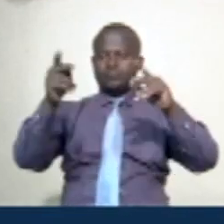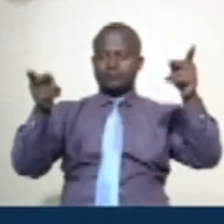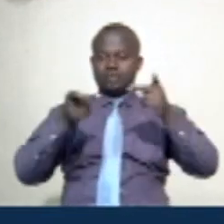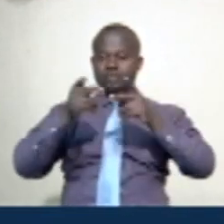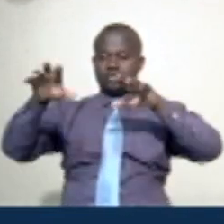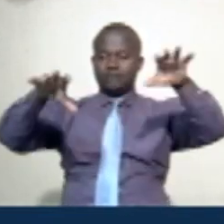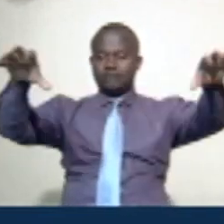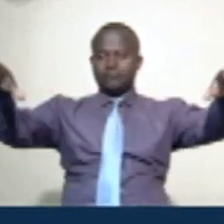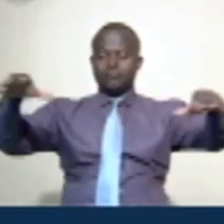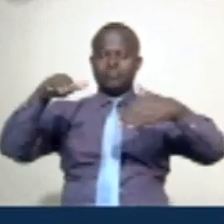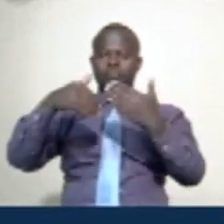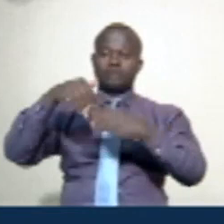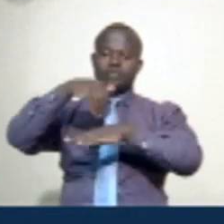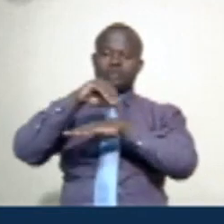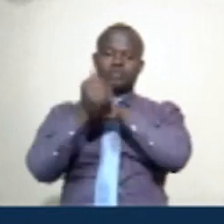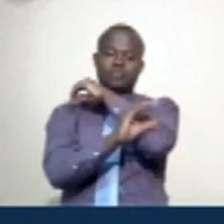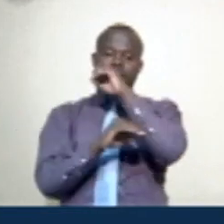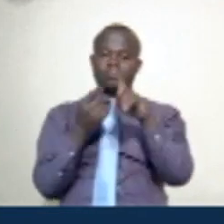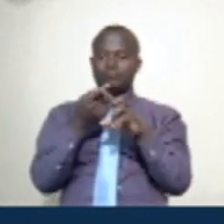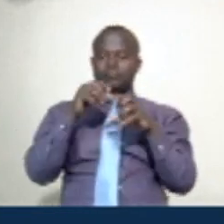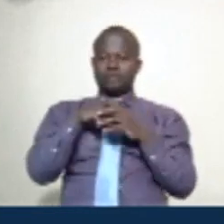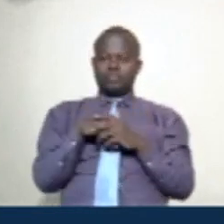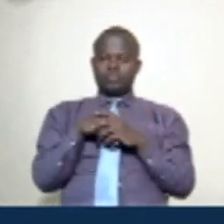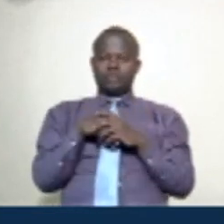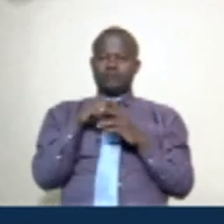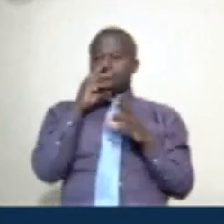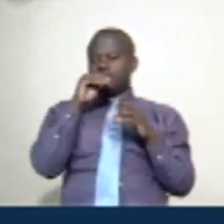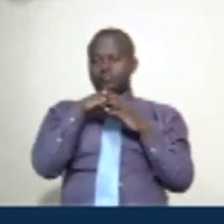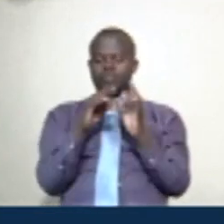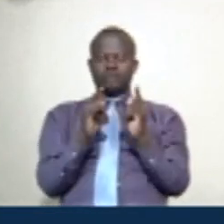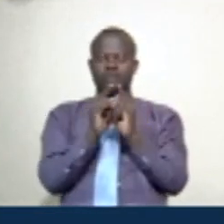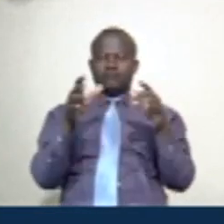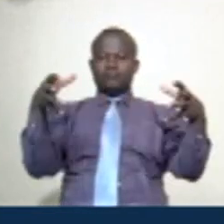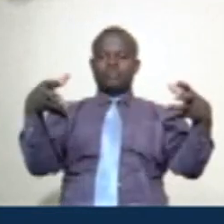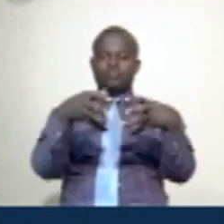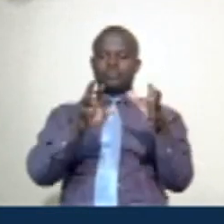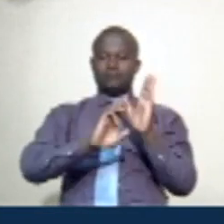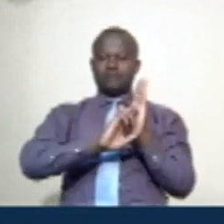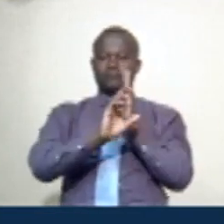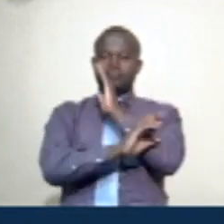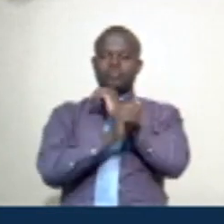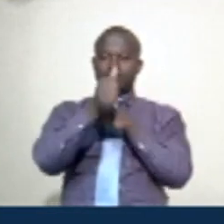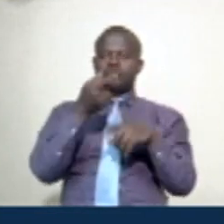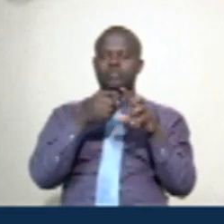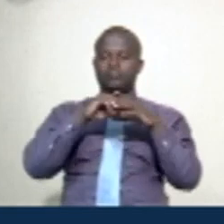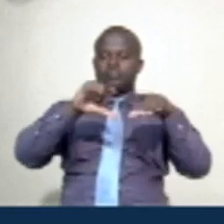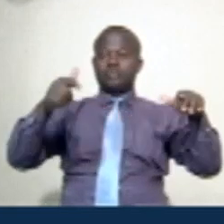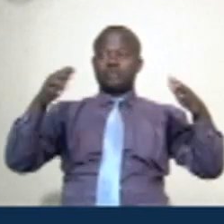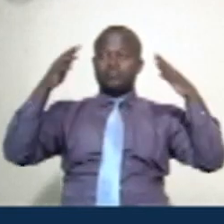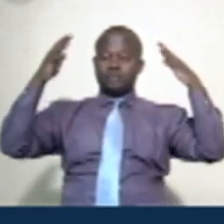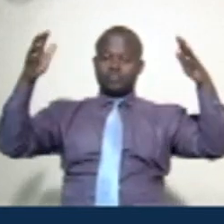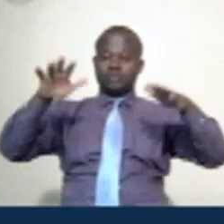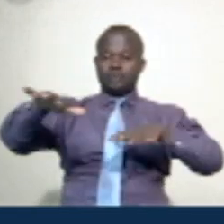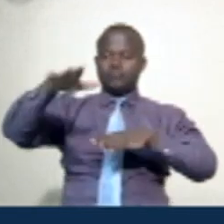amabuye y'agaciro rwohereza amahanga aba yaturutsemo byavugiwe mu nama ihuje intumwa ziturutse mu karere k'ibiyaga bigari aho